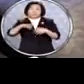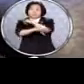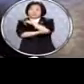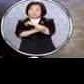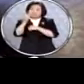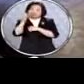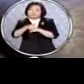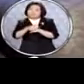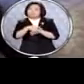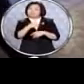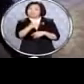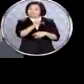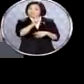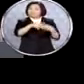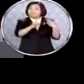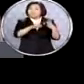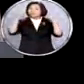你会怎么做呢？